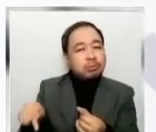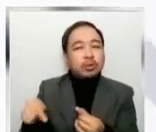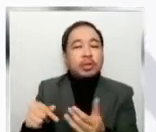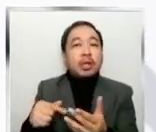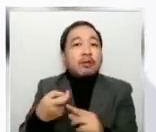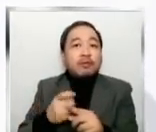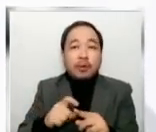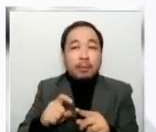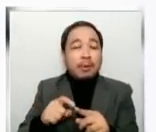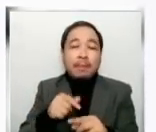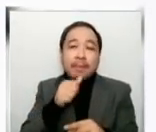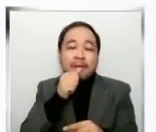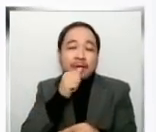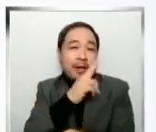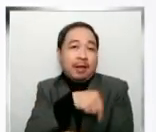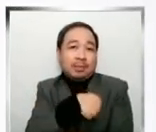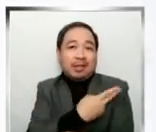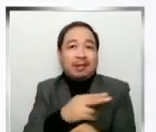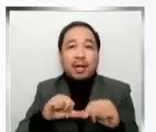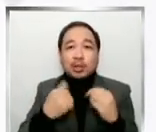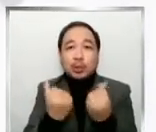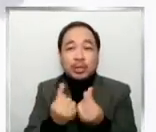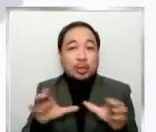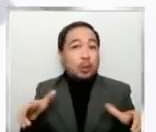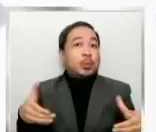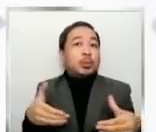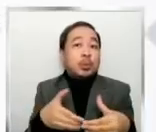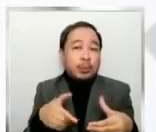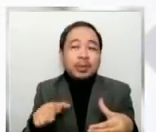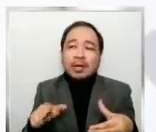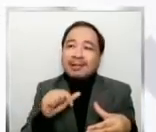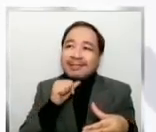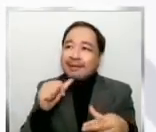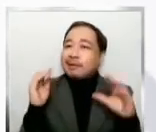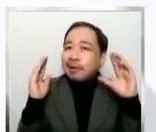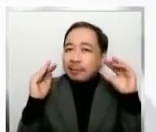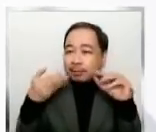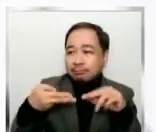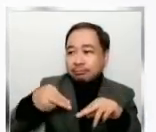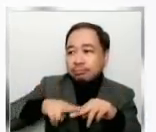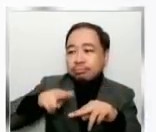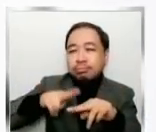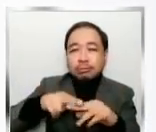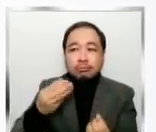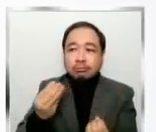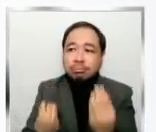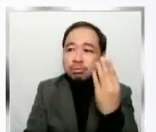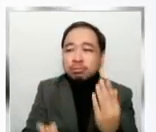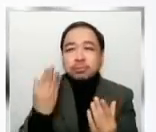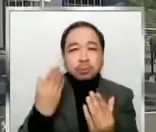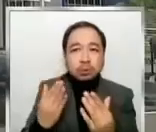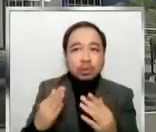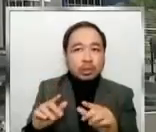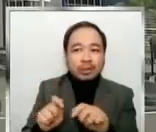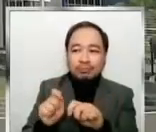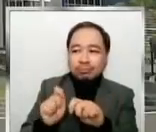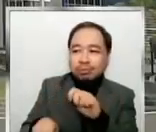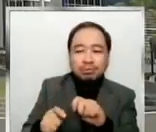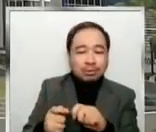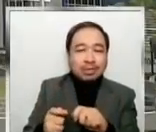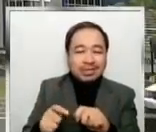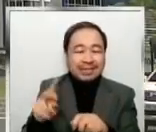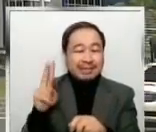Incorporated, hindi man nila inaasahan ang mataas na bilang ng mga biktima ng paputok ngayon, naghahanda pa rin sila.